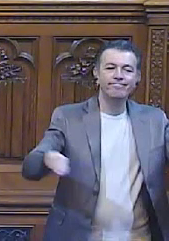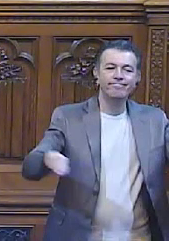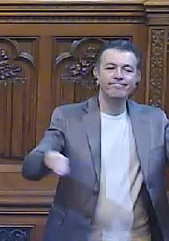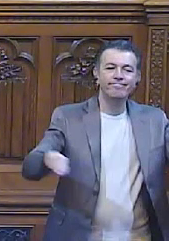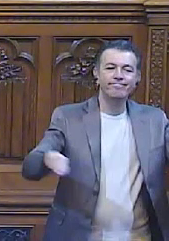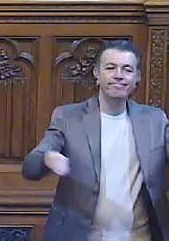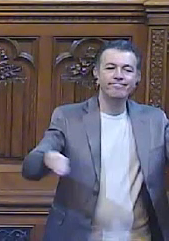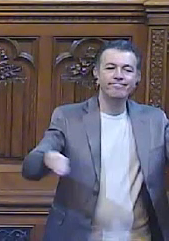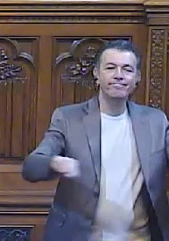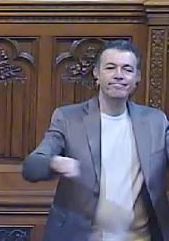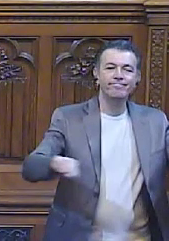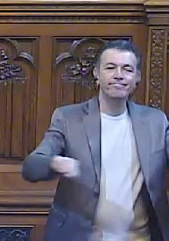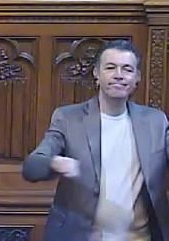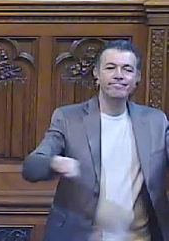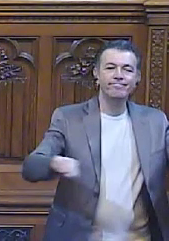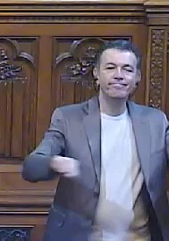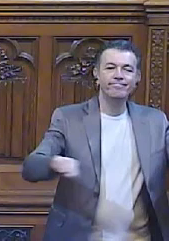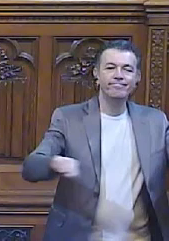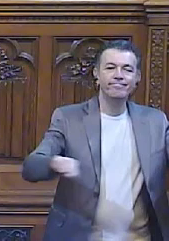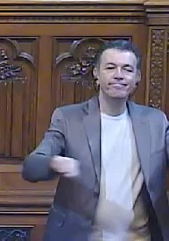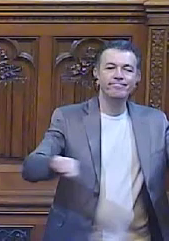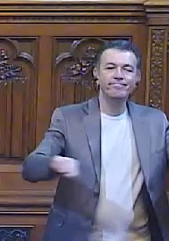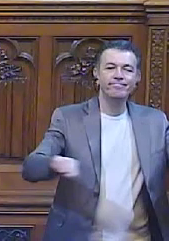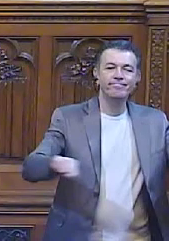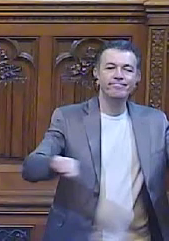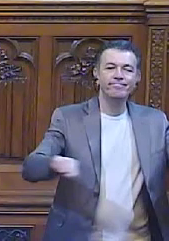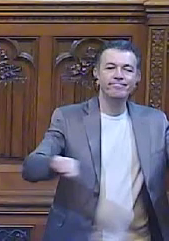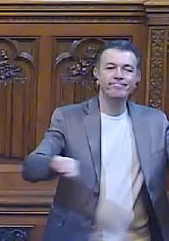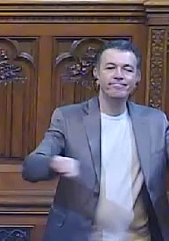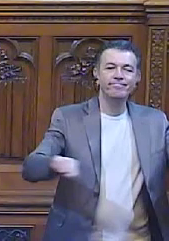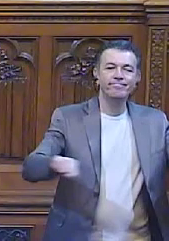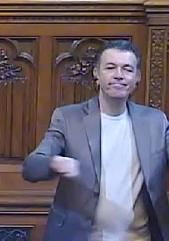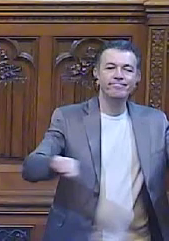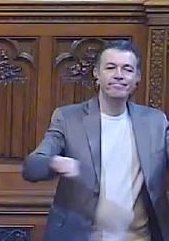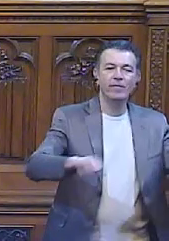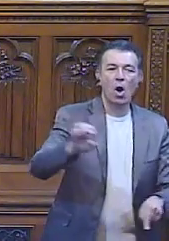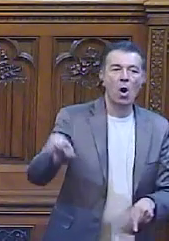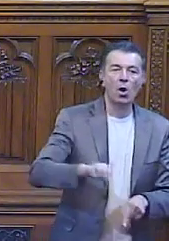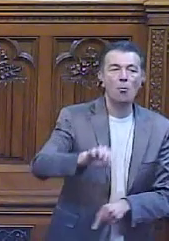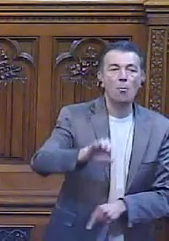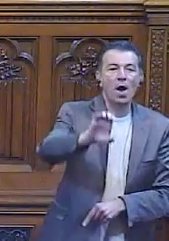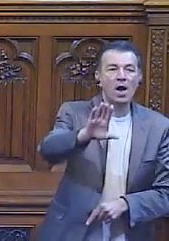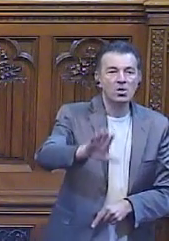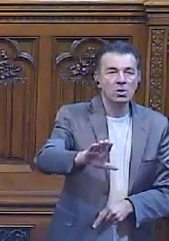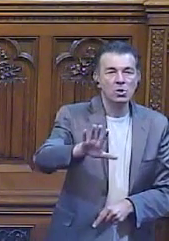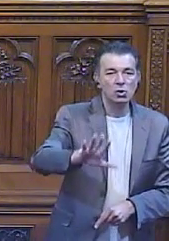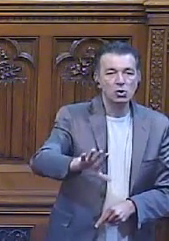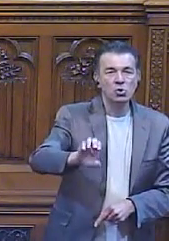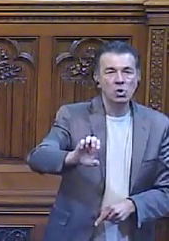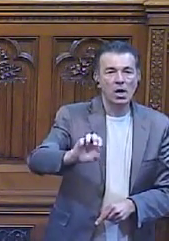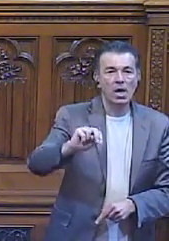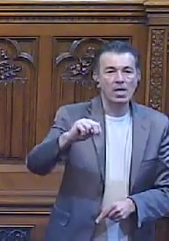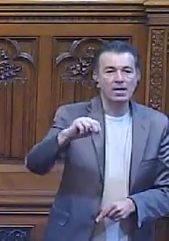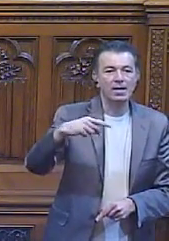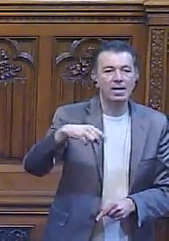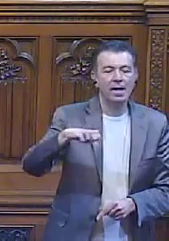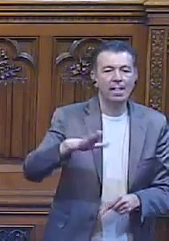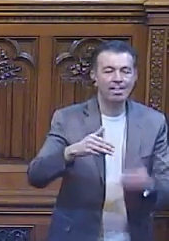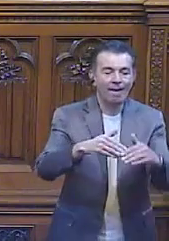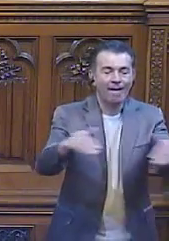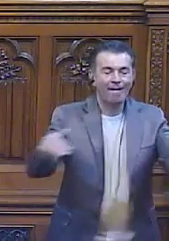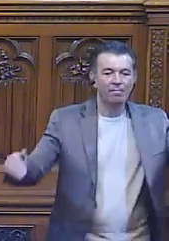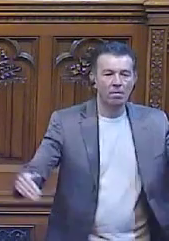Sicherheit, dass der Schutz der Grenzen und des Staatsgebietes am Schengen-Rand Europas erfolgt. Da dies aber seit geraumer Zeit nicht mehr der Fall